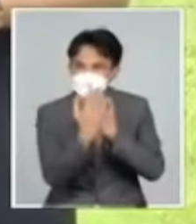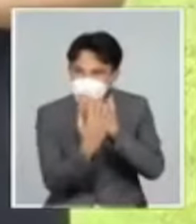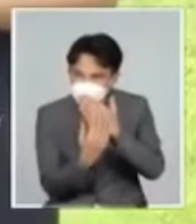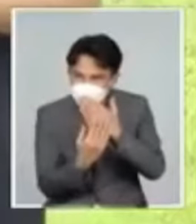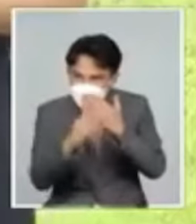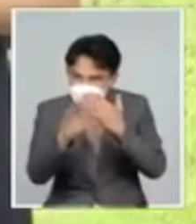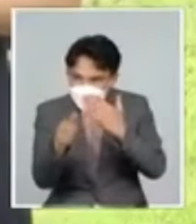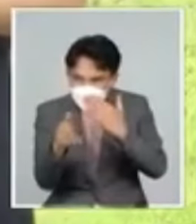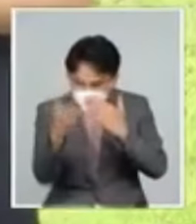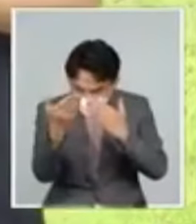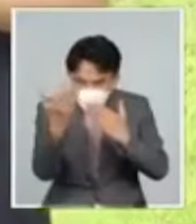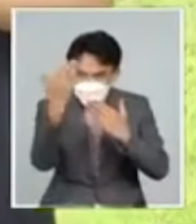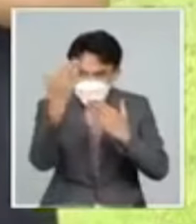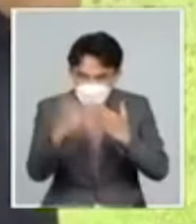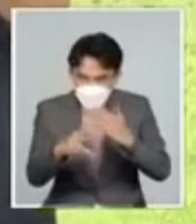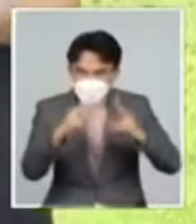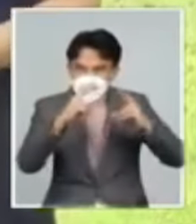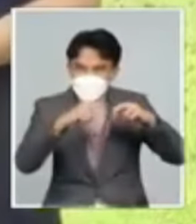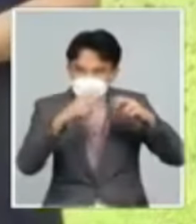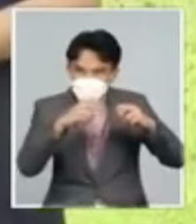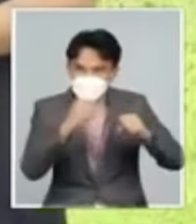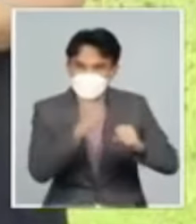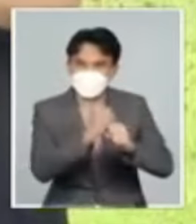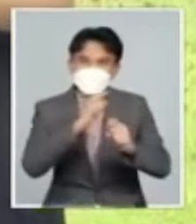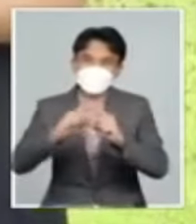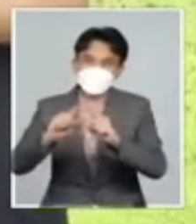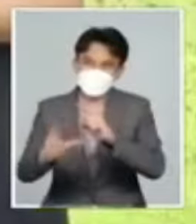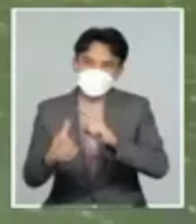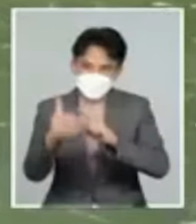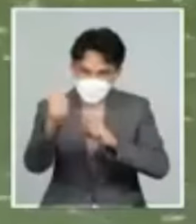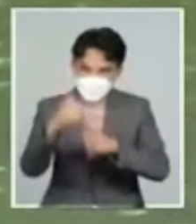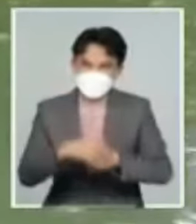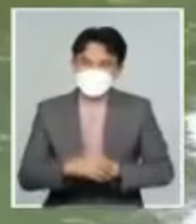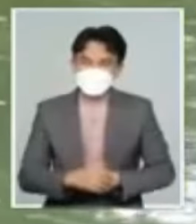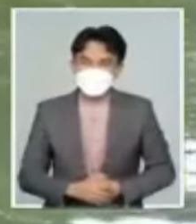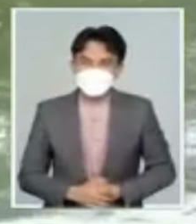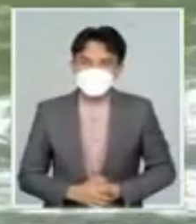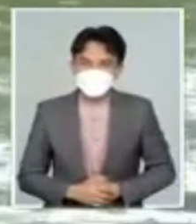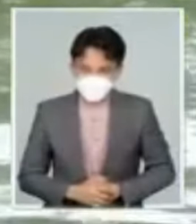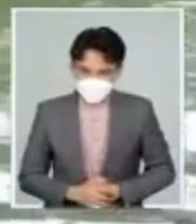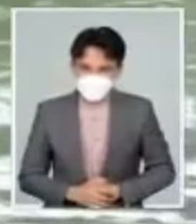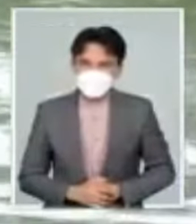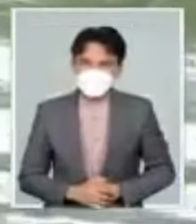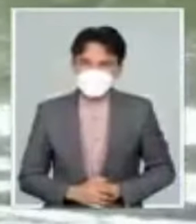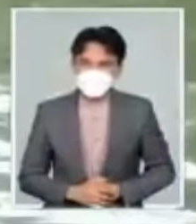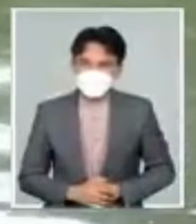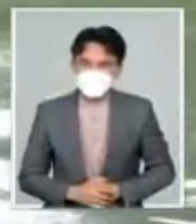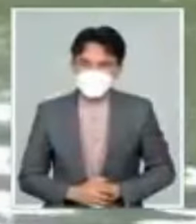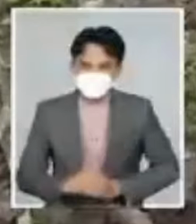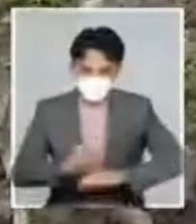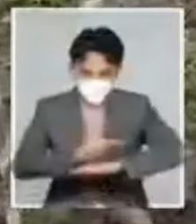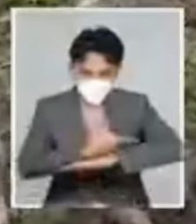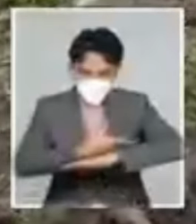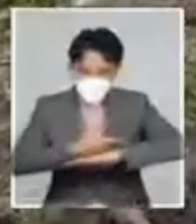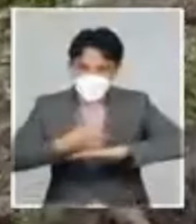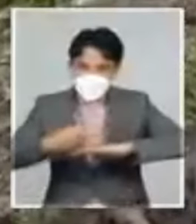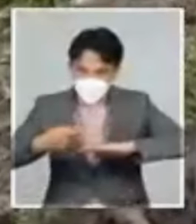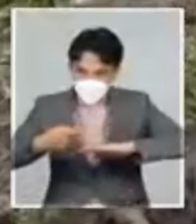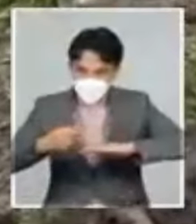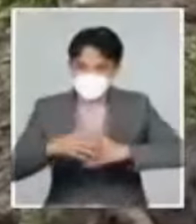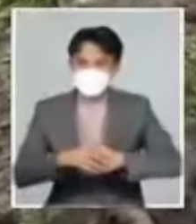ออกมาน้อยเดียว ใช่เพราะฉะนั้นเนี่ย ครับทําอะไรได้เยอะ ฮะเพราะฉะนั้นก็เหมือนกับแค่เรียกเขามาแล้วก็เจาะเลือด1หลอดเหมือนเราตรวจเลือดประ